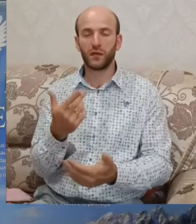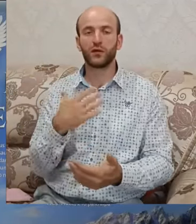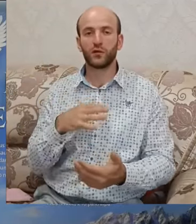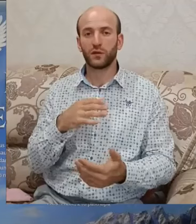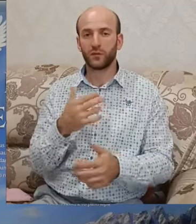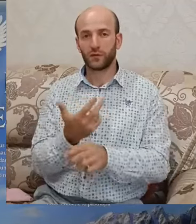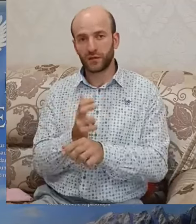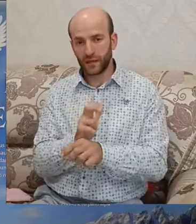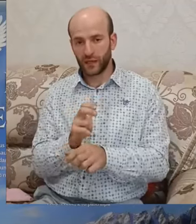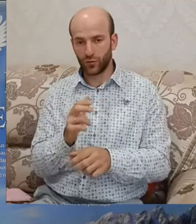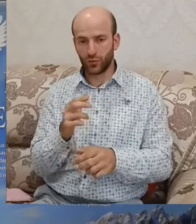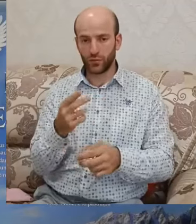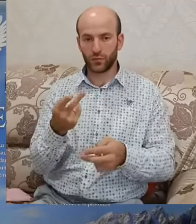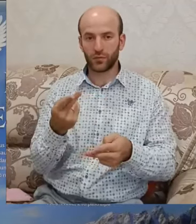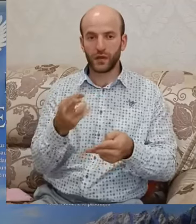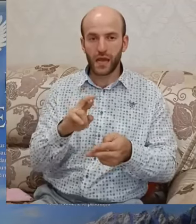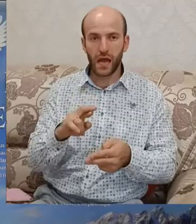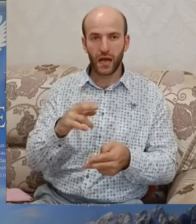Jis mirė vienas,